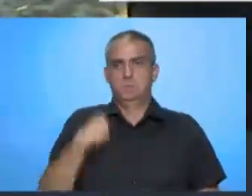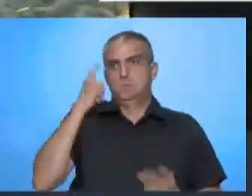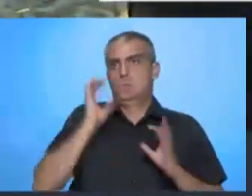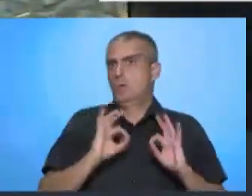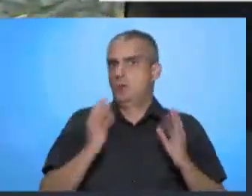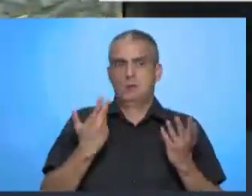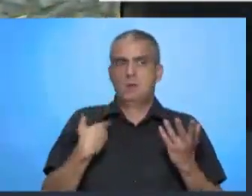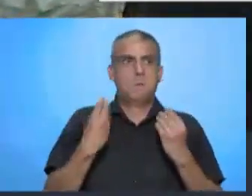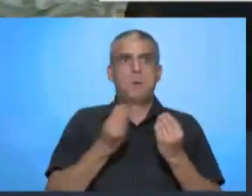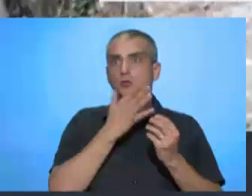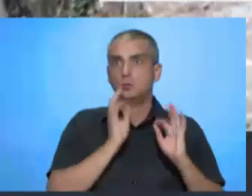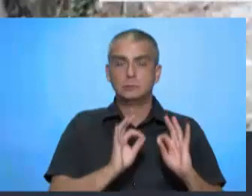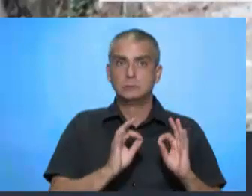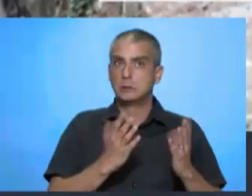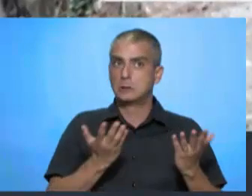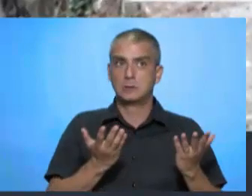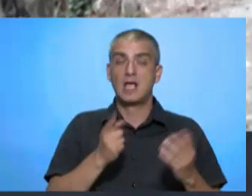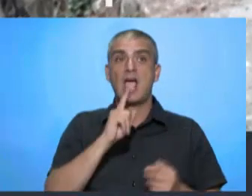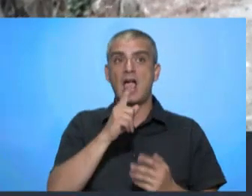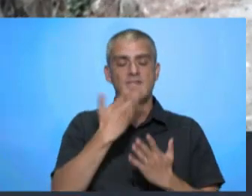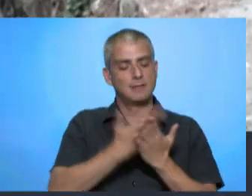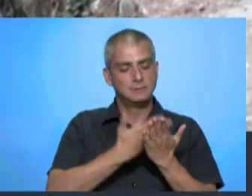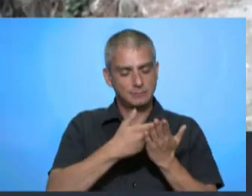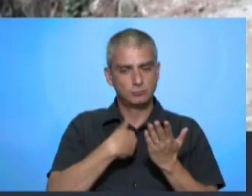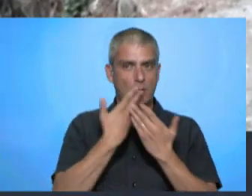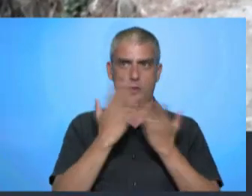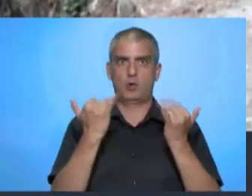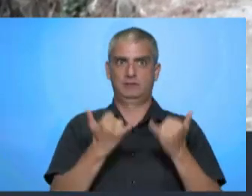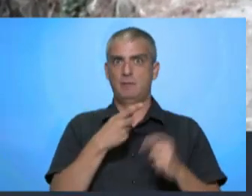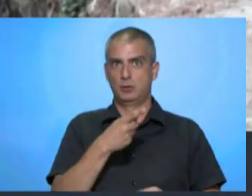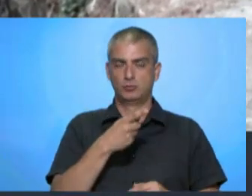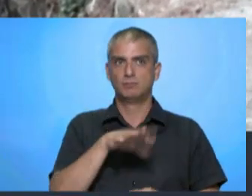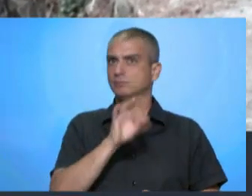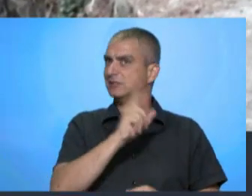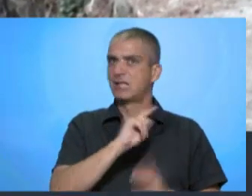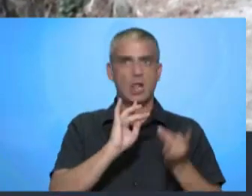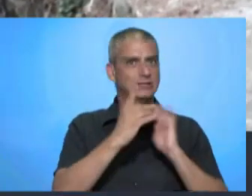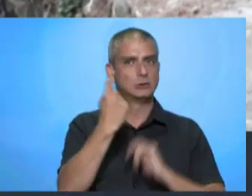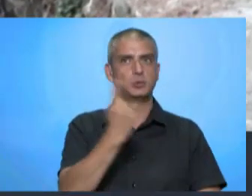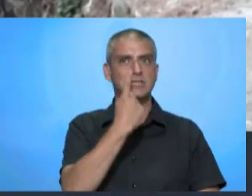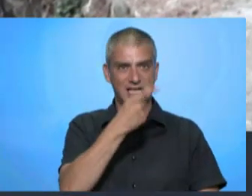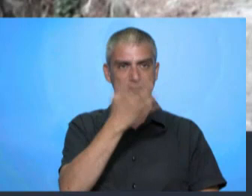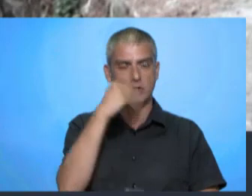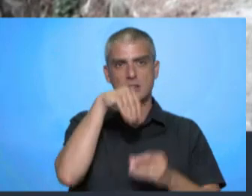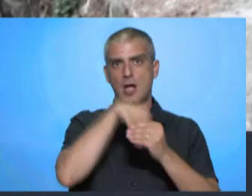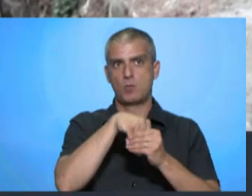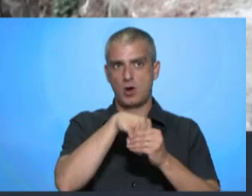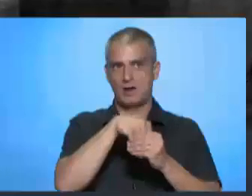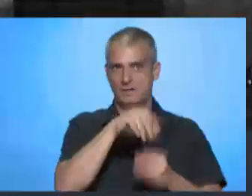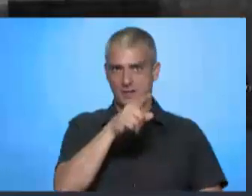לא שאני יודעת על משהו רציני. אולם ממסמכים שאנחנו חושפים כאן, עולה כי זה לא הסכסוך היחידי שבו הייתה מעורבת